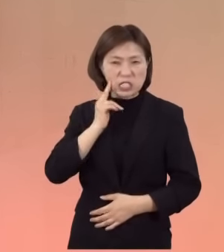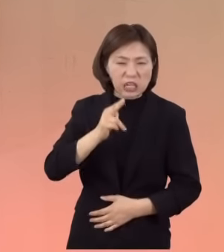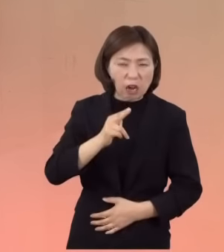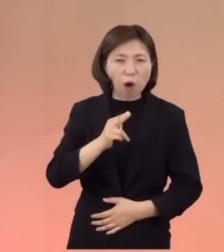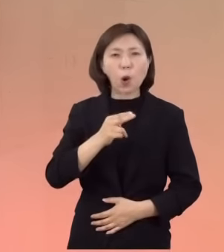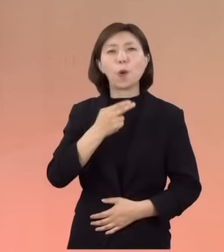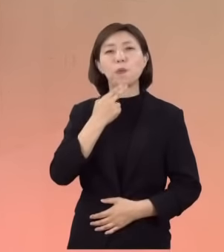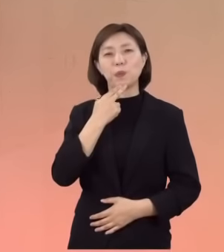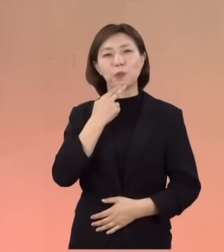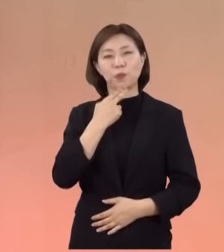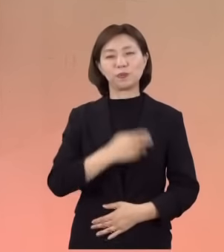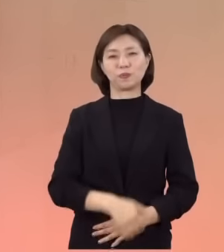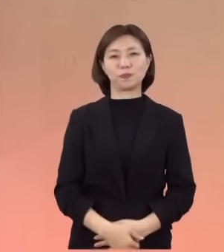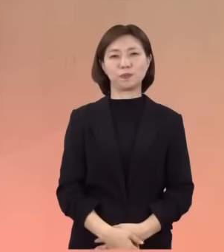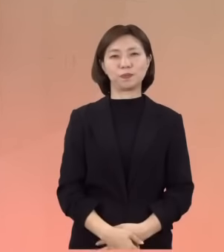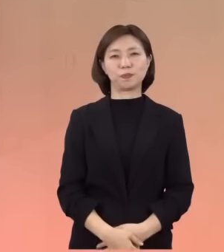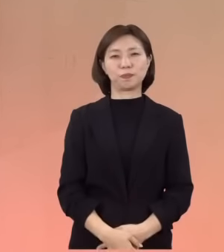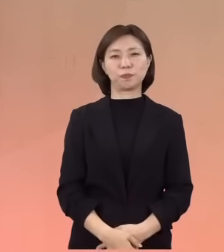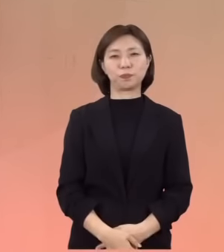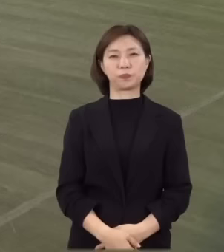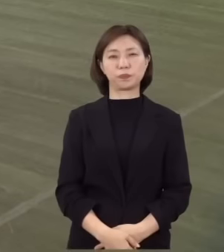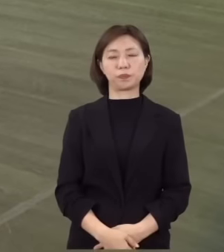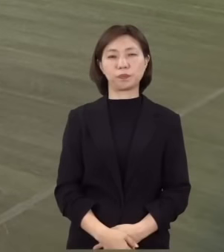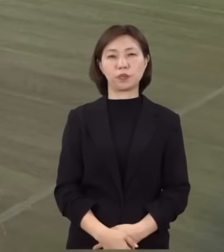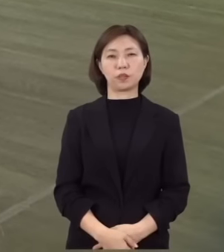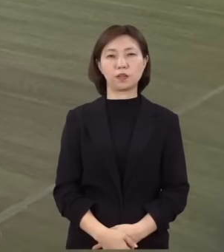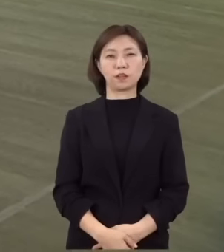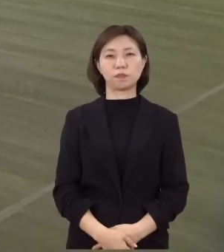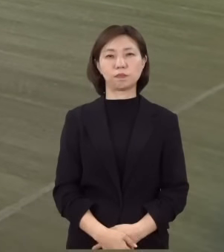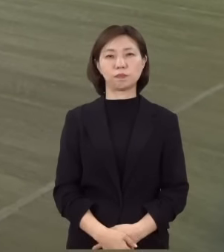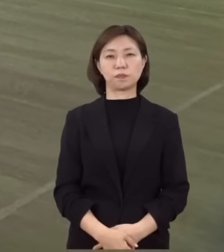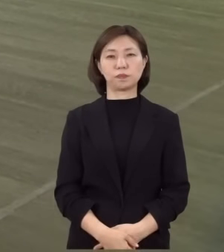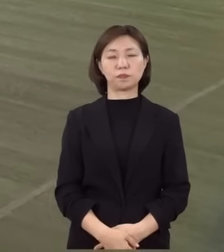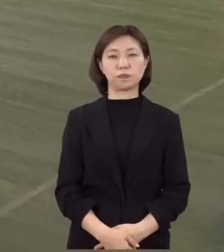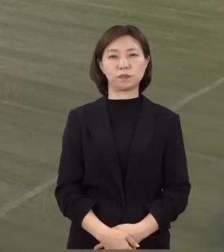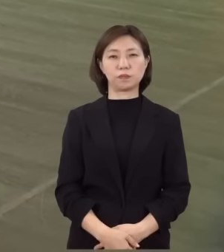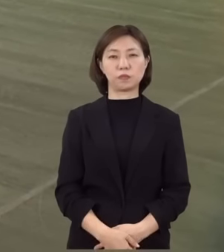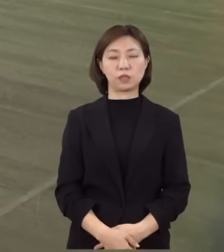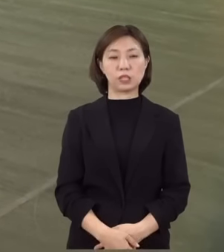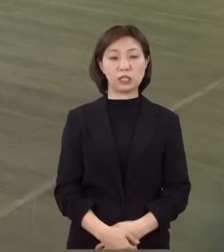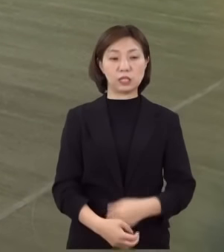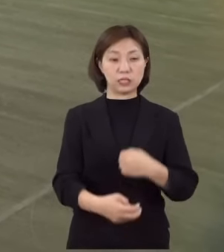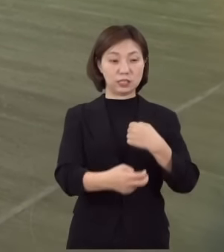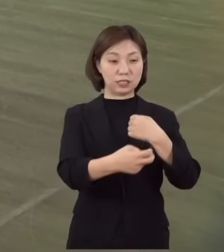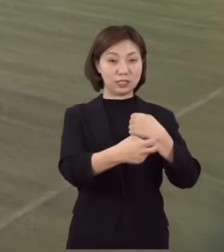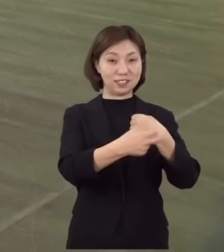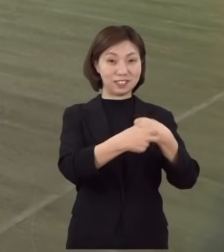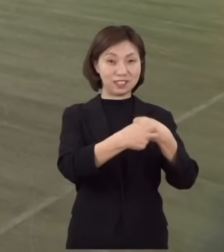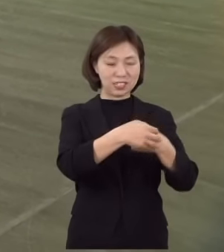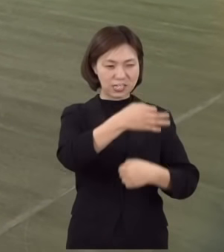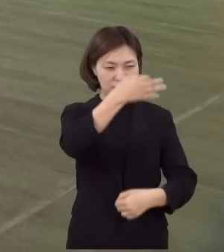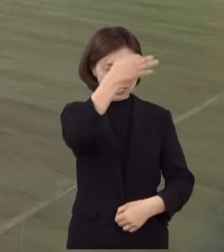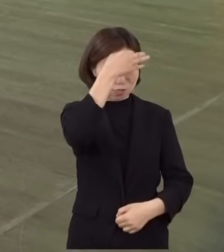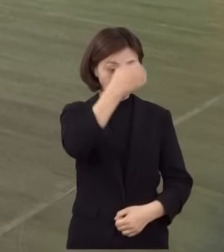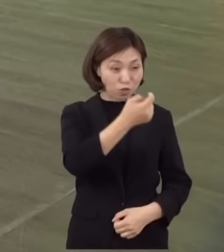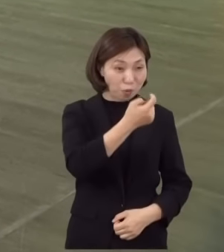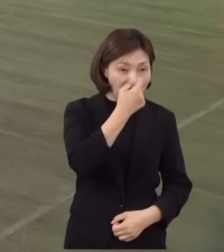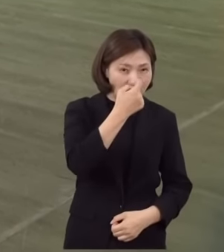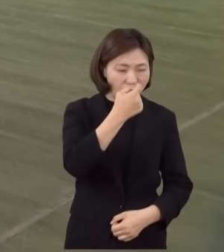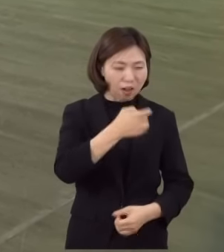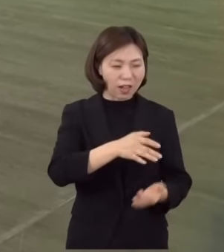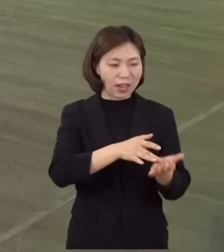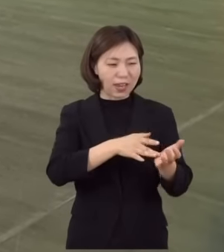수 있겠습니다 당신이 의수를 배워 약과